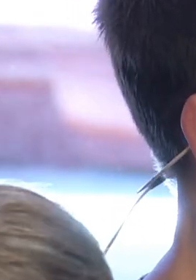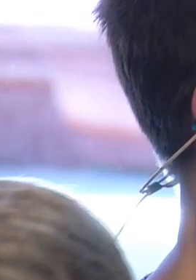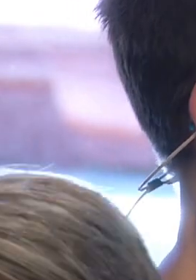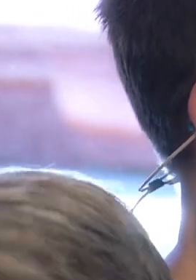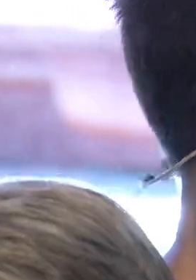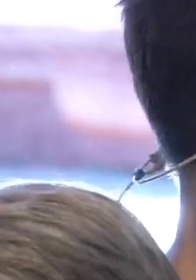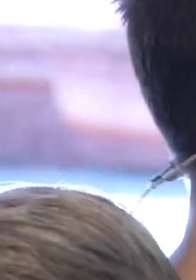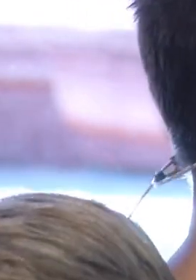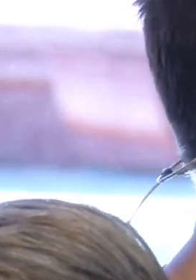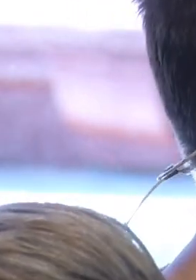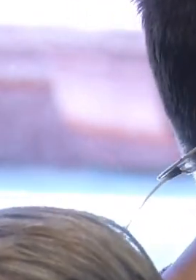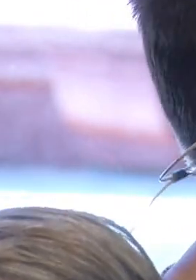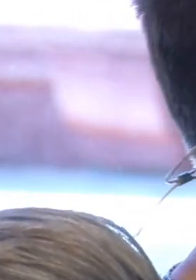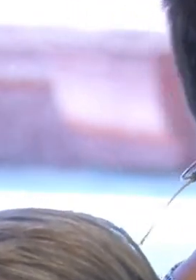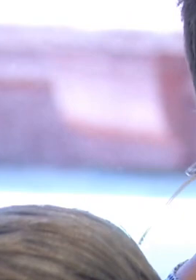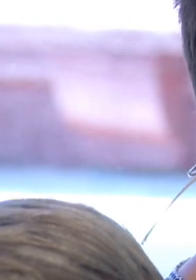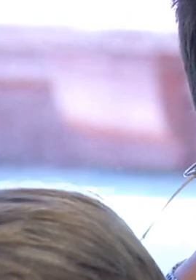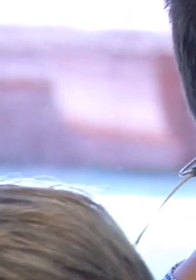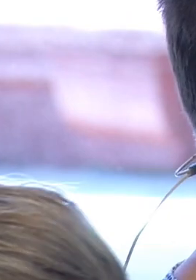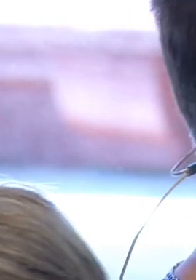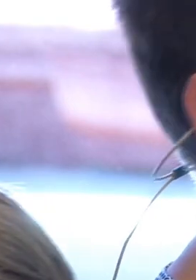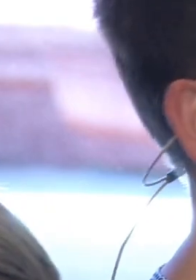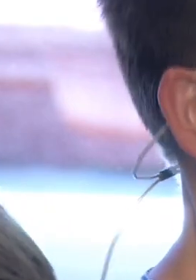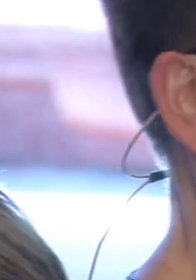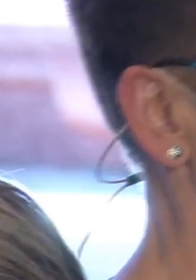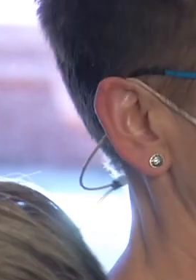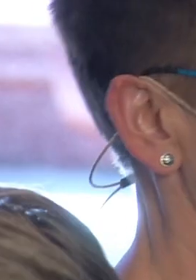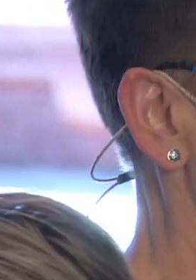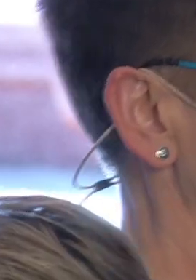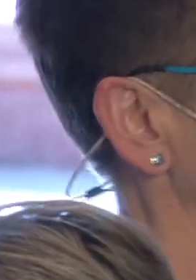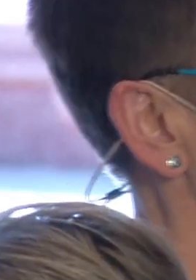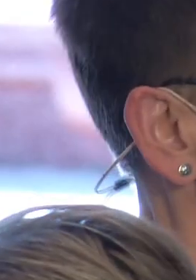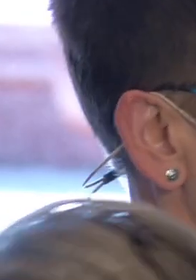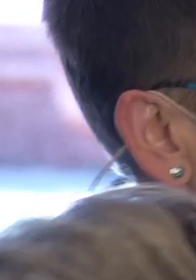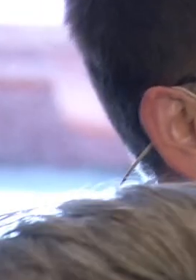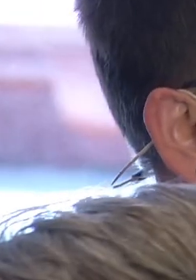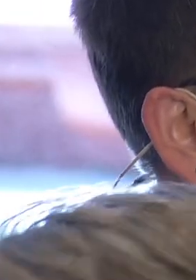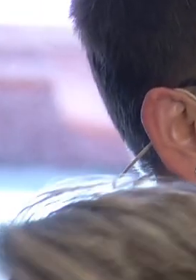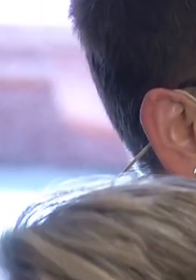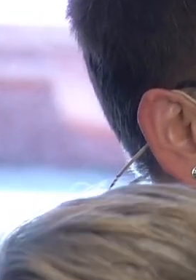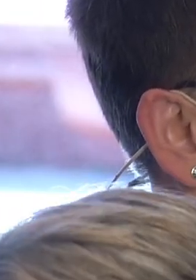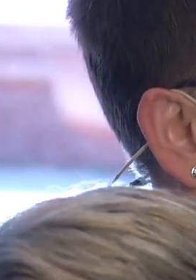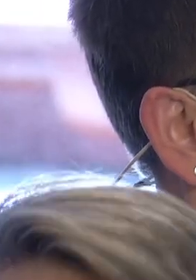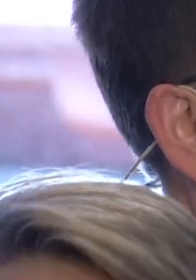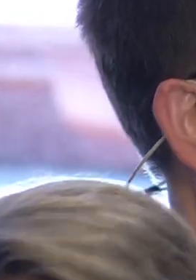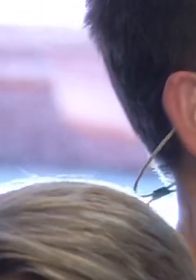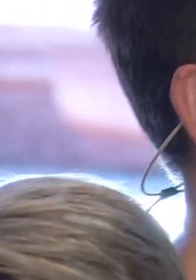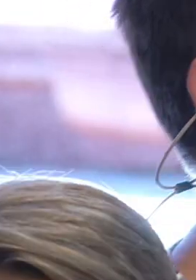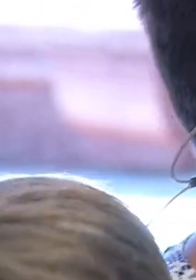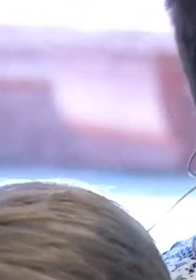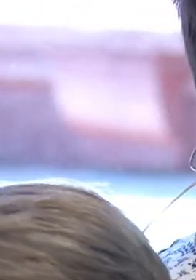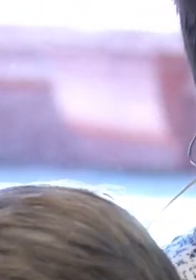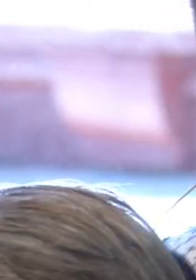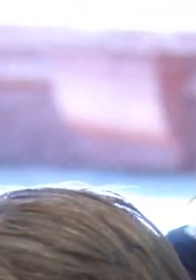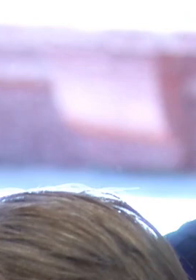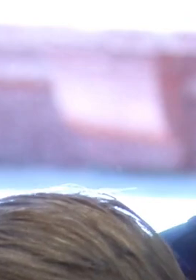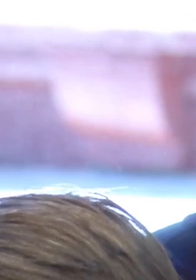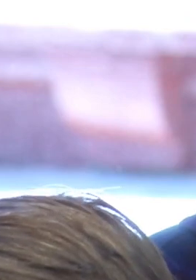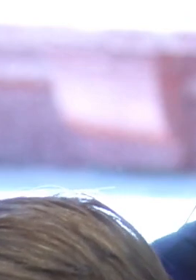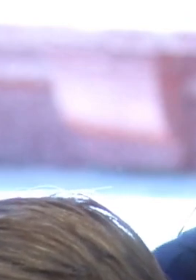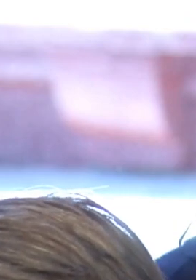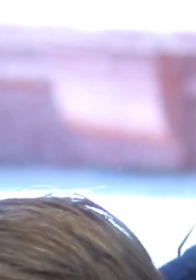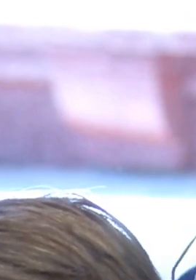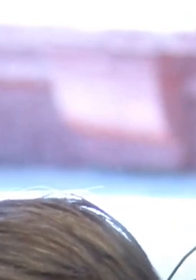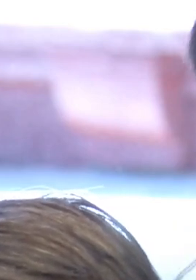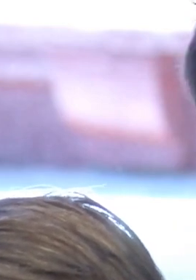De hoten får ju också effekt, så att säga. Liksom både rent mänskligt men också kanske på vår demokrati i slutändan. Liksom. Och det, jag skulle säga liksom,